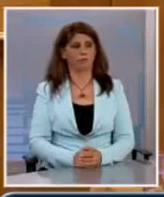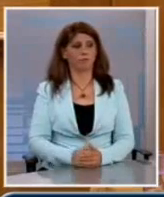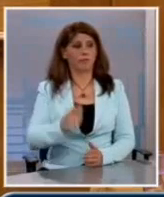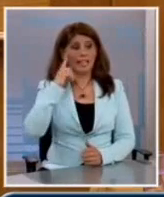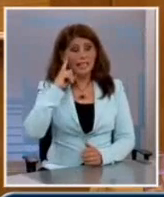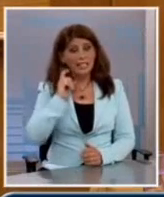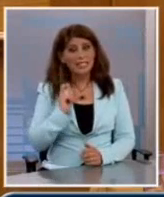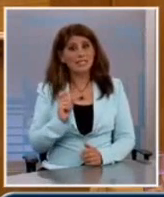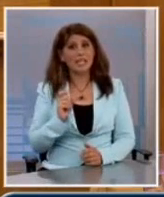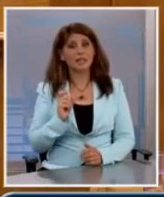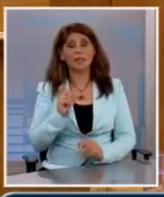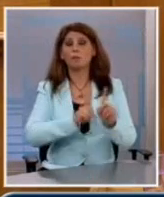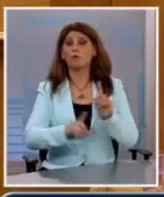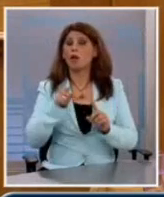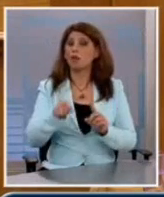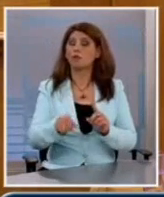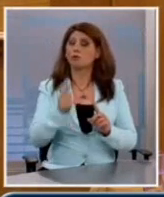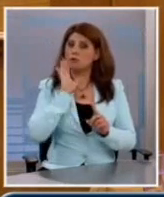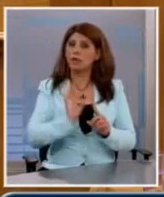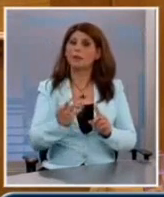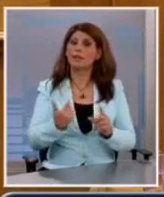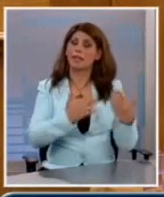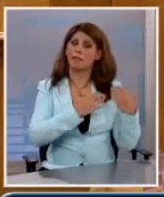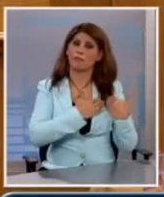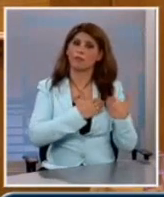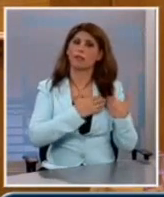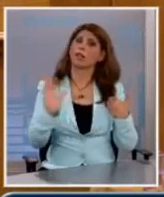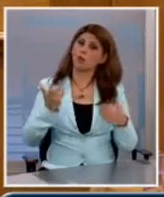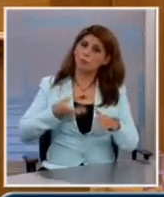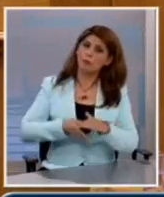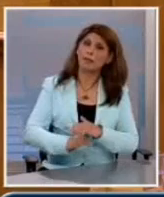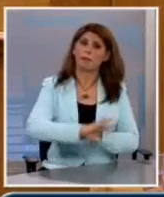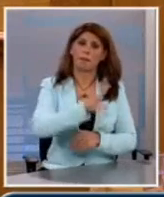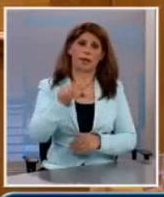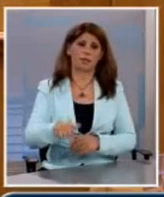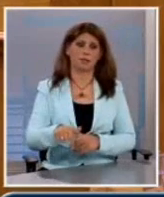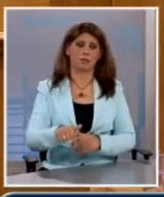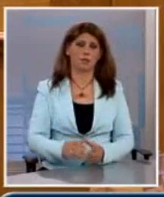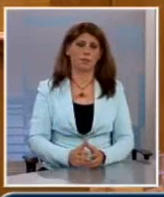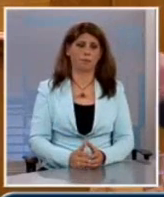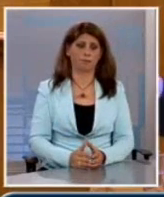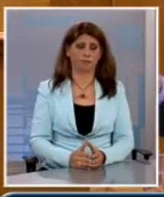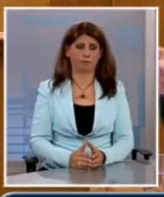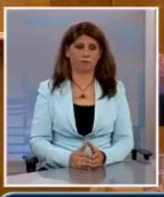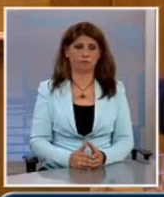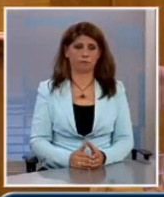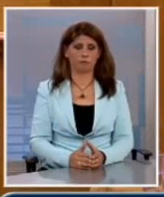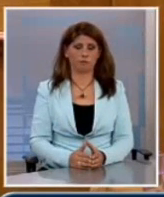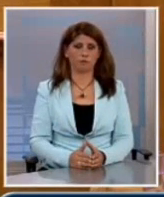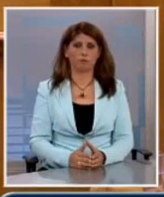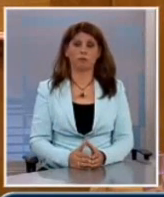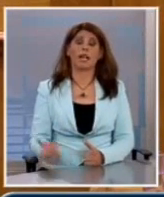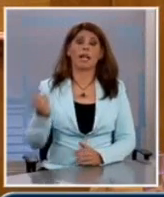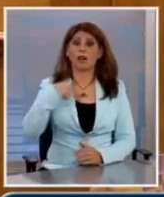γνωρίζει ποιος είναι αυτός που πραγματικά έχει την ευθύνη για όσα ζούμε μέχρι σήμερα. Η δεύτερη όψη